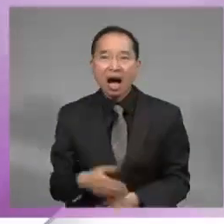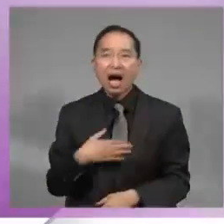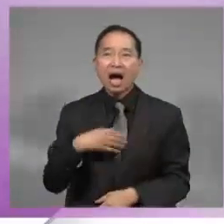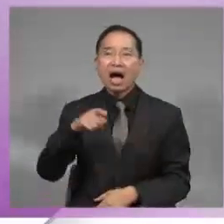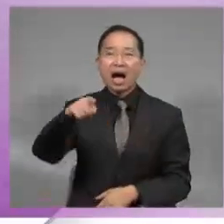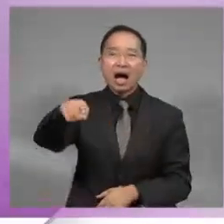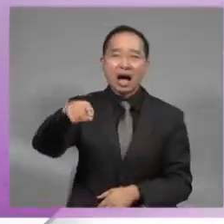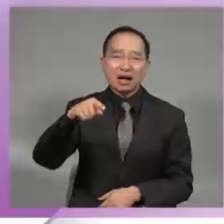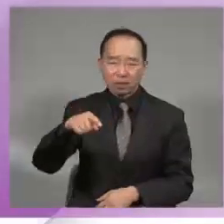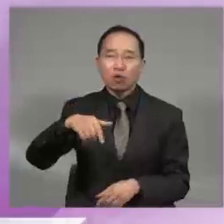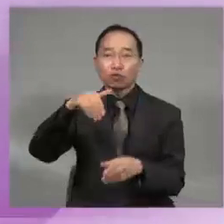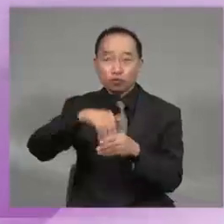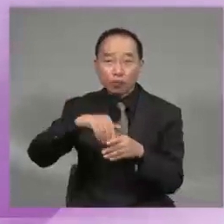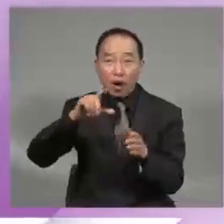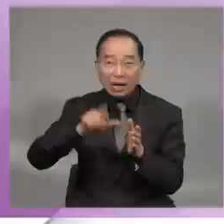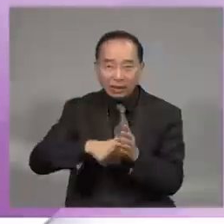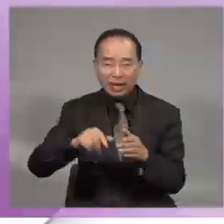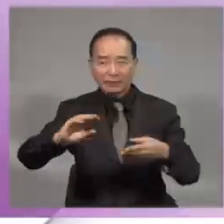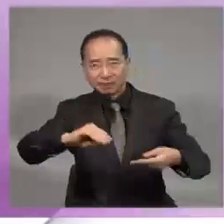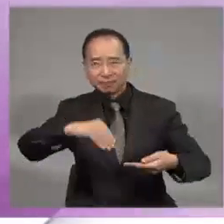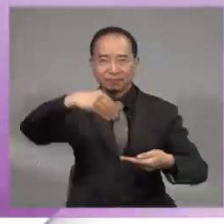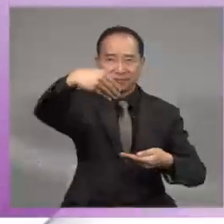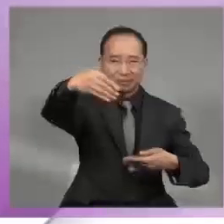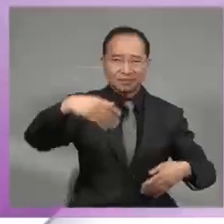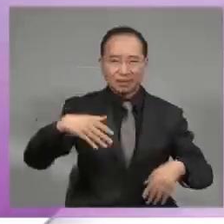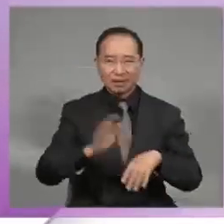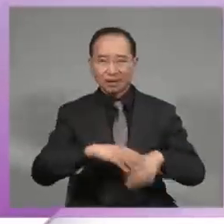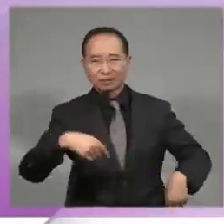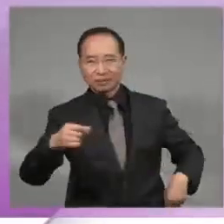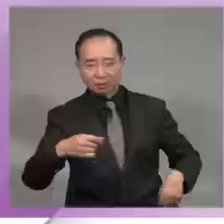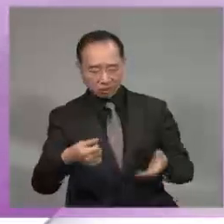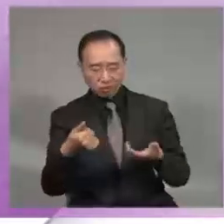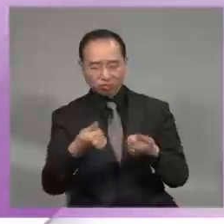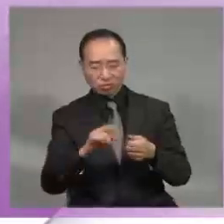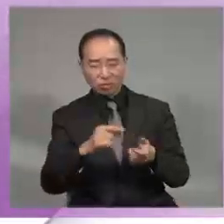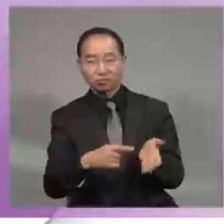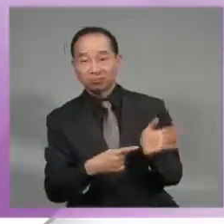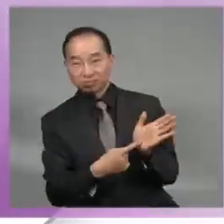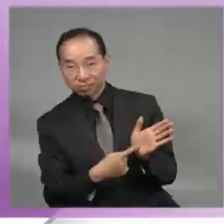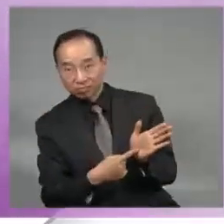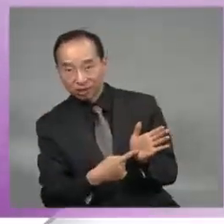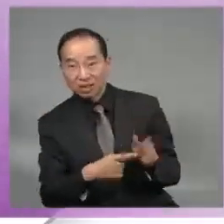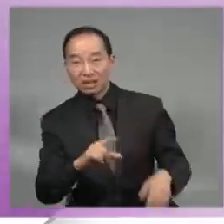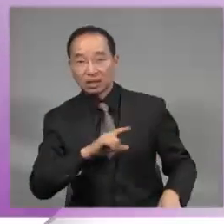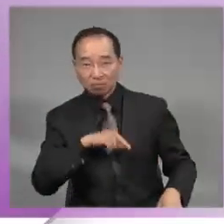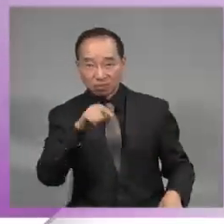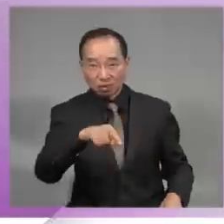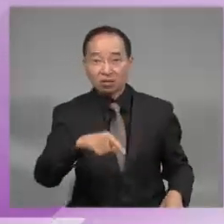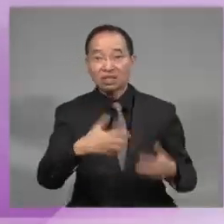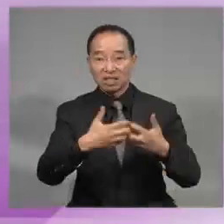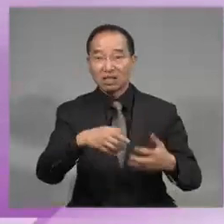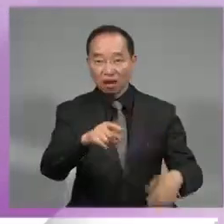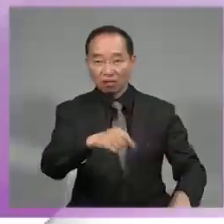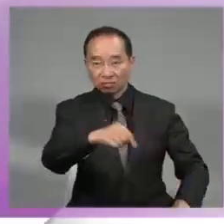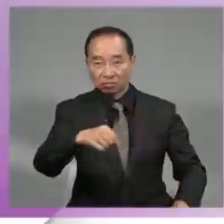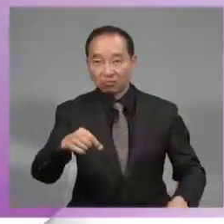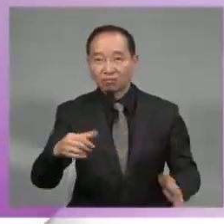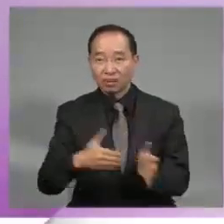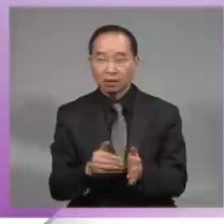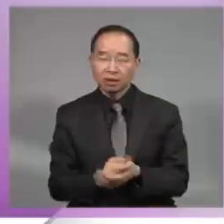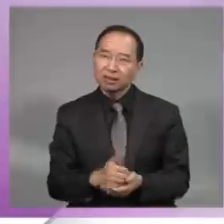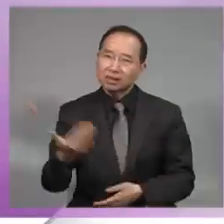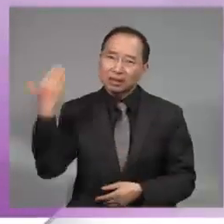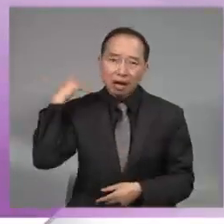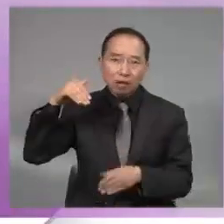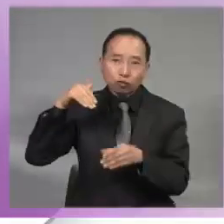사인하셨던. 예. 네. 제가 이제 투표를 하러 가기 전에 제 이제 신분증을 보여주고 저기에 제 이름을 이제 서명을 했거든요. 예. 지난번 투표와는 좀